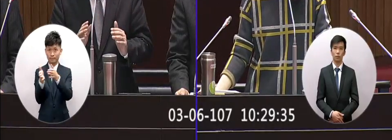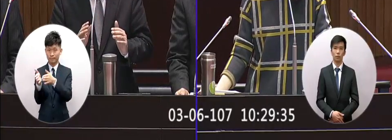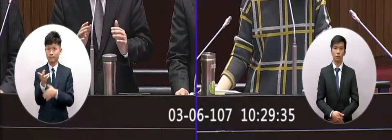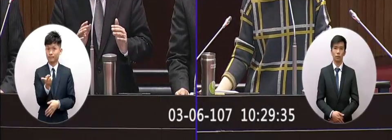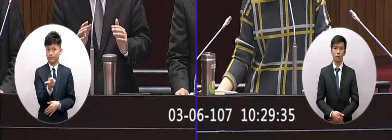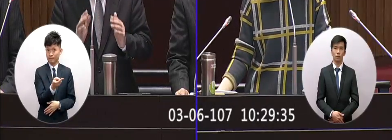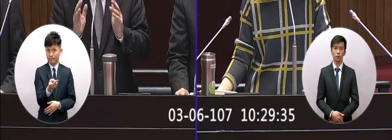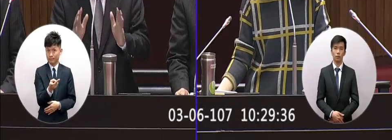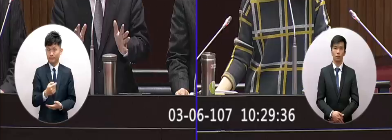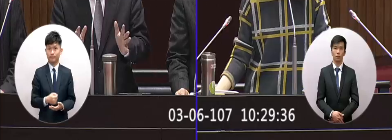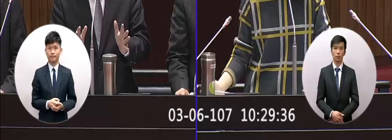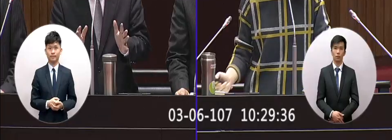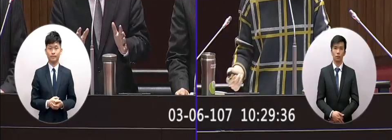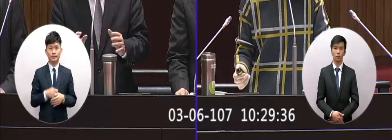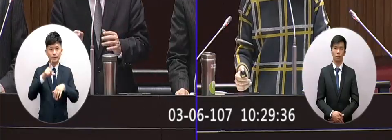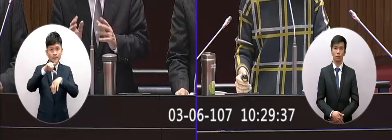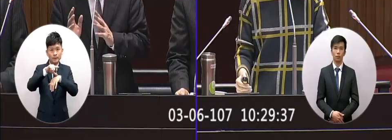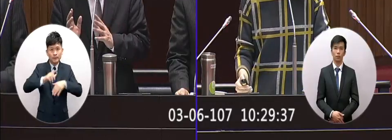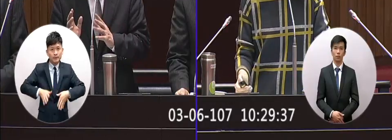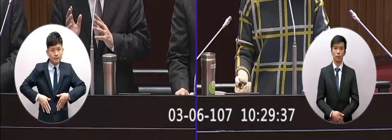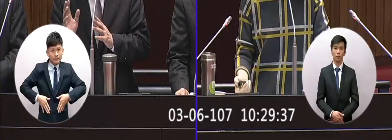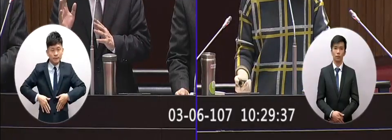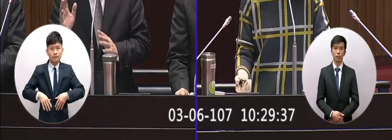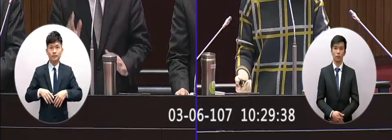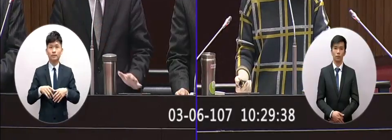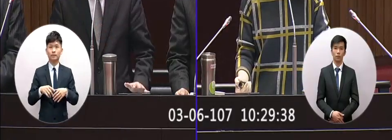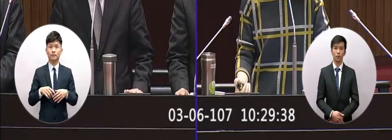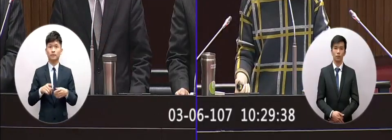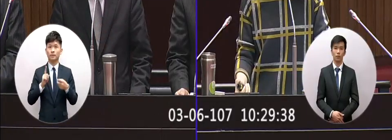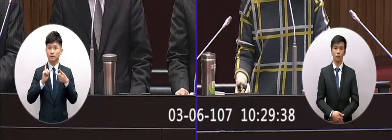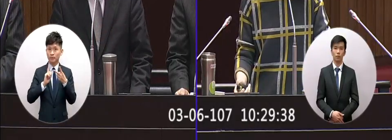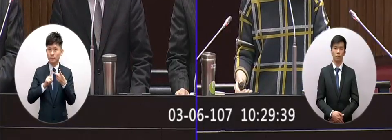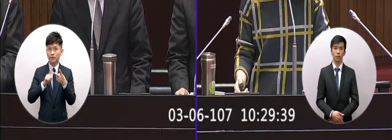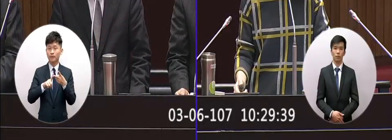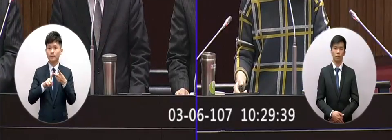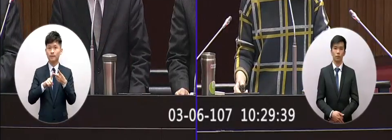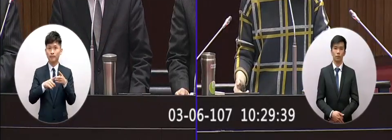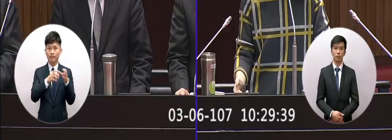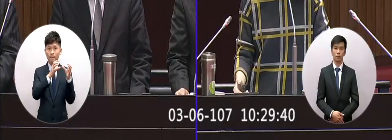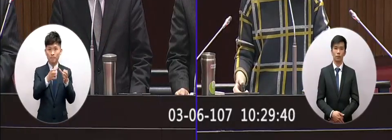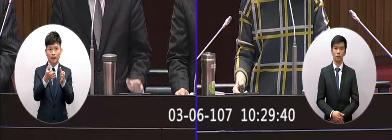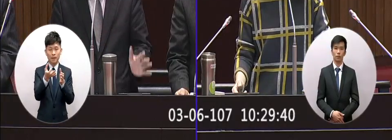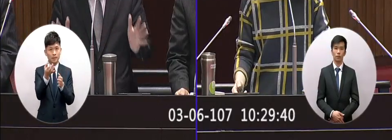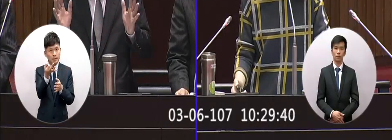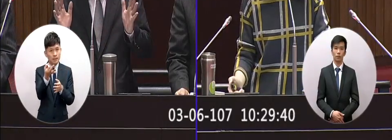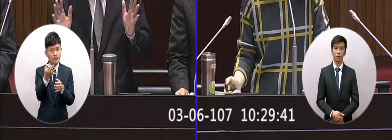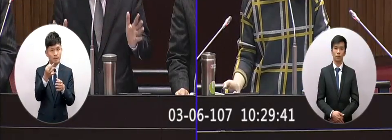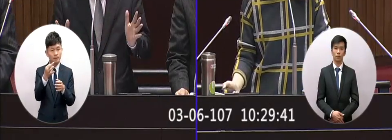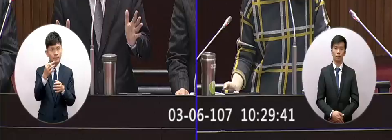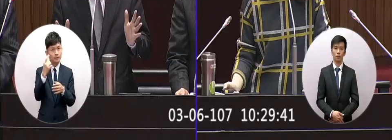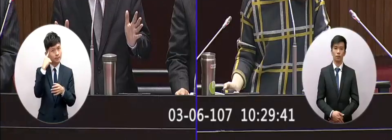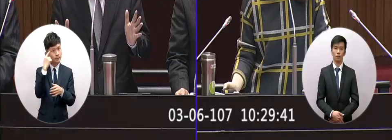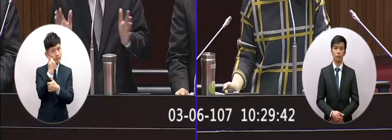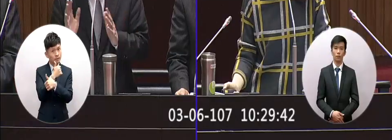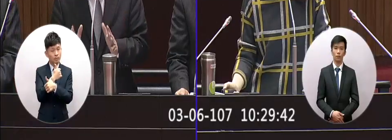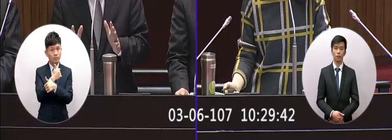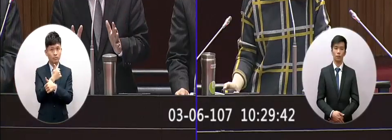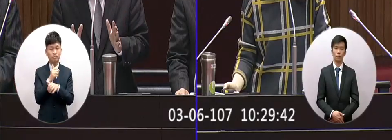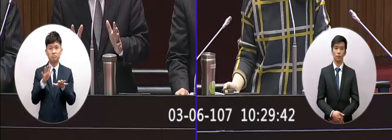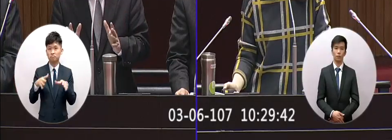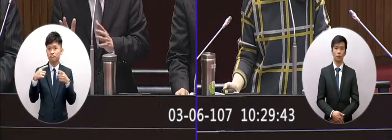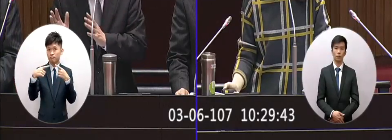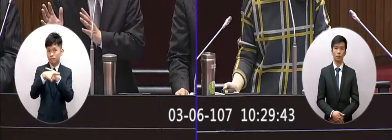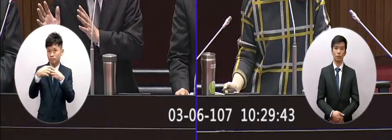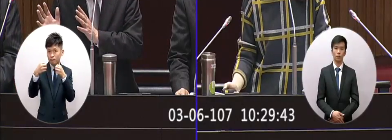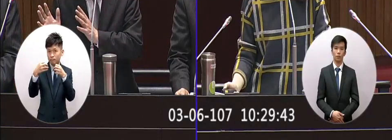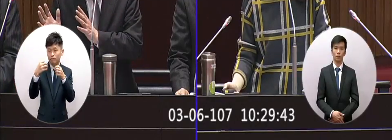们基于这个时效另外也基于这个建制的经费的考量我们有在考虑正在讨